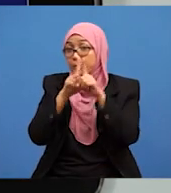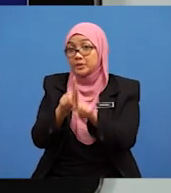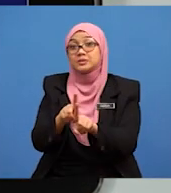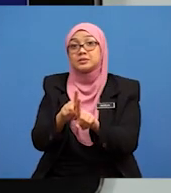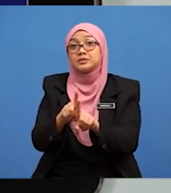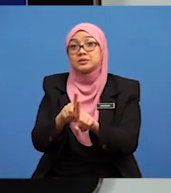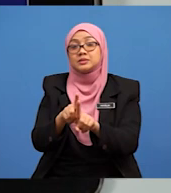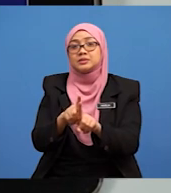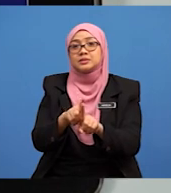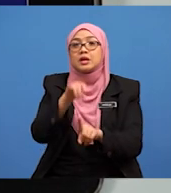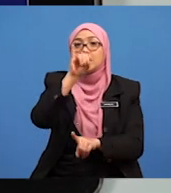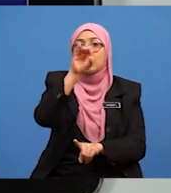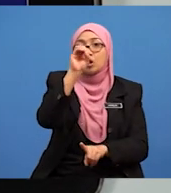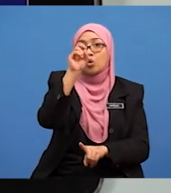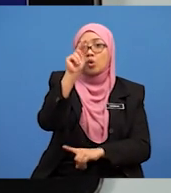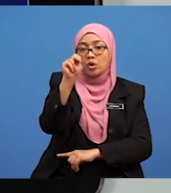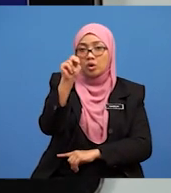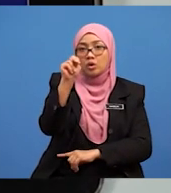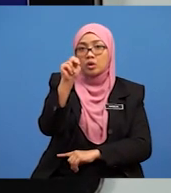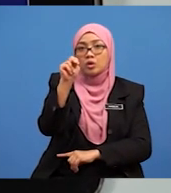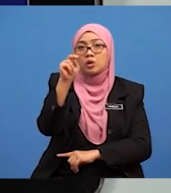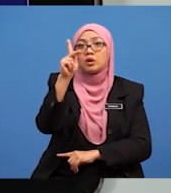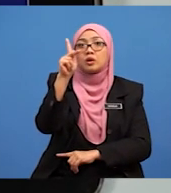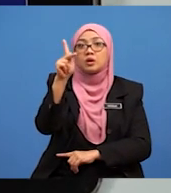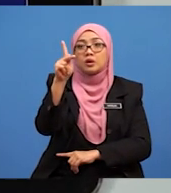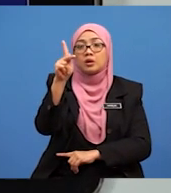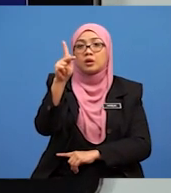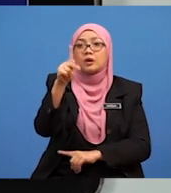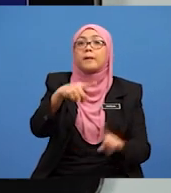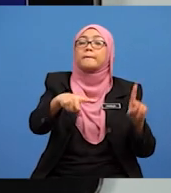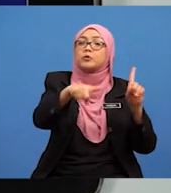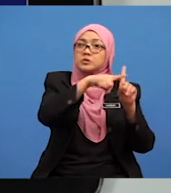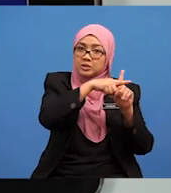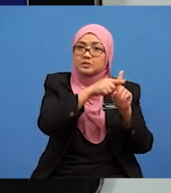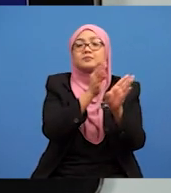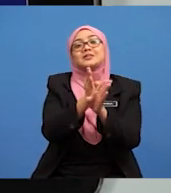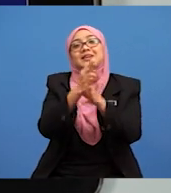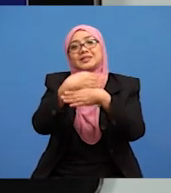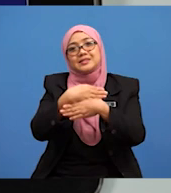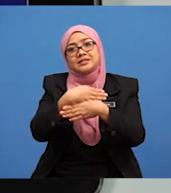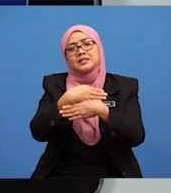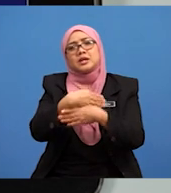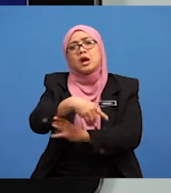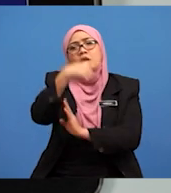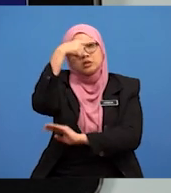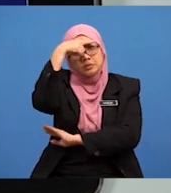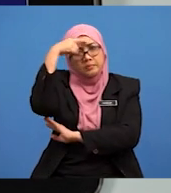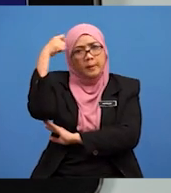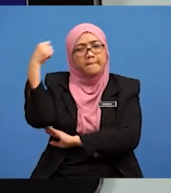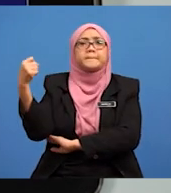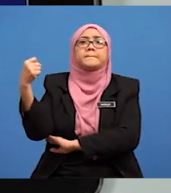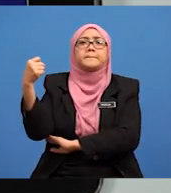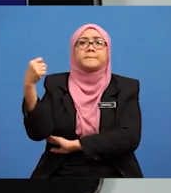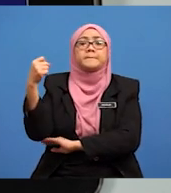Jawapannya ialah ion kalium positif terbentuk kerana bilangan